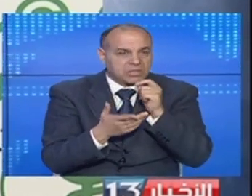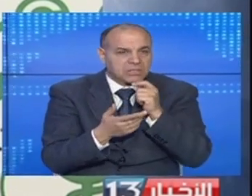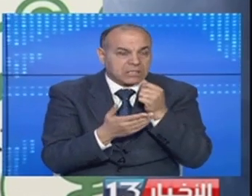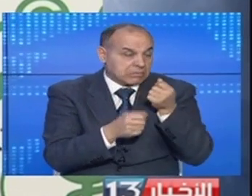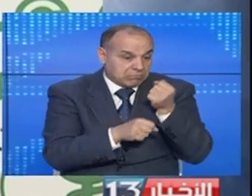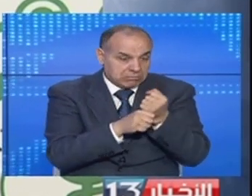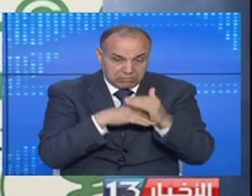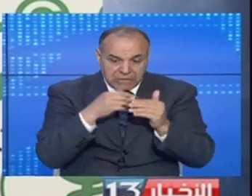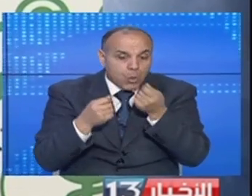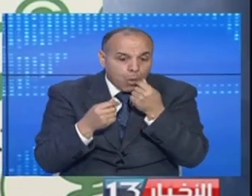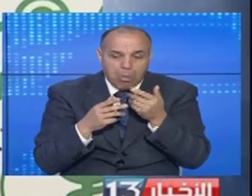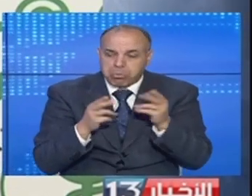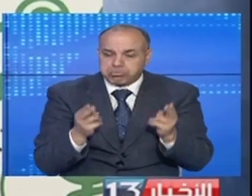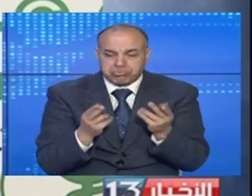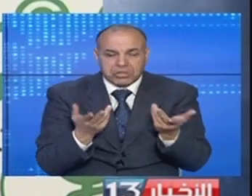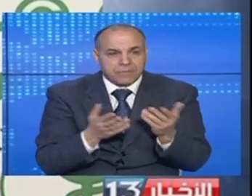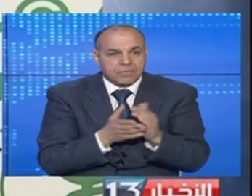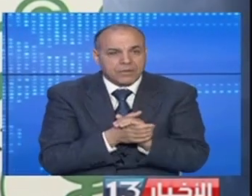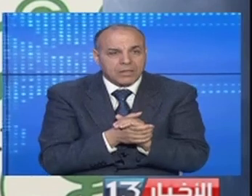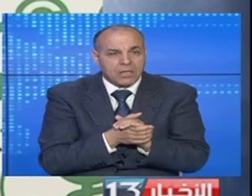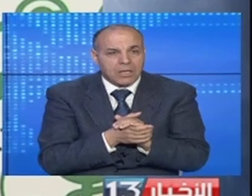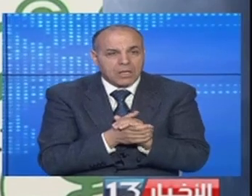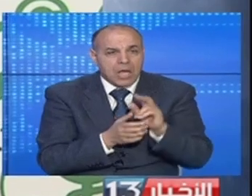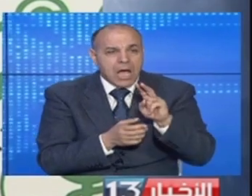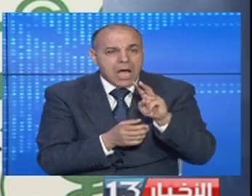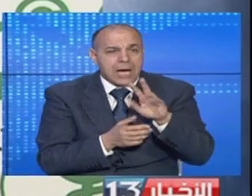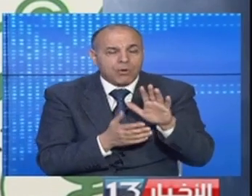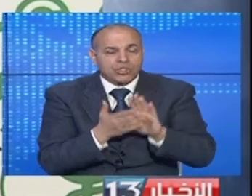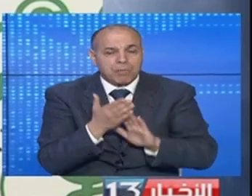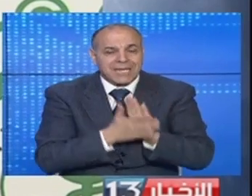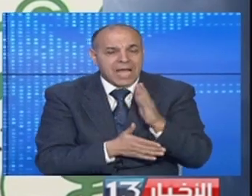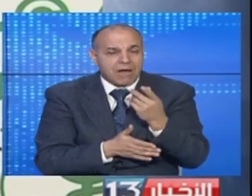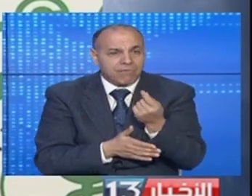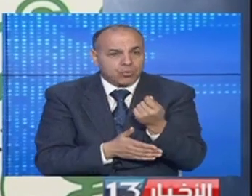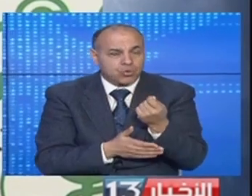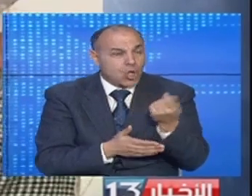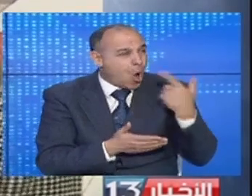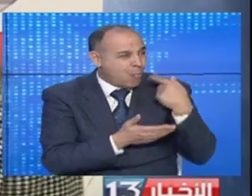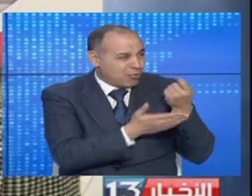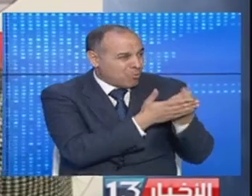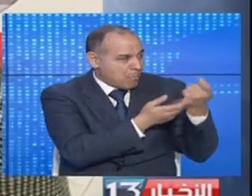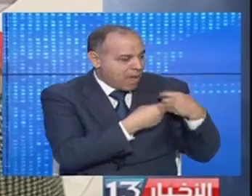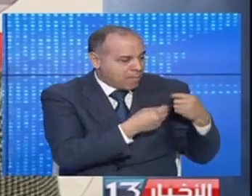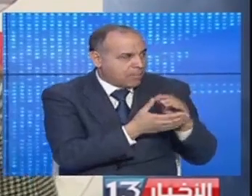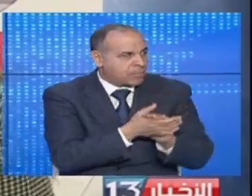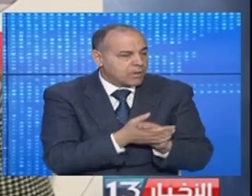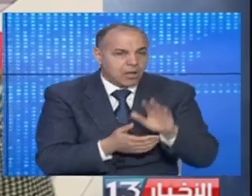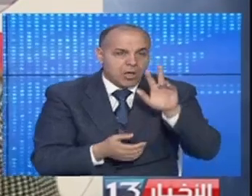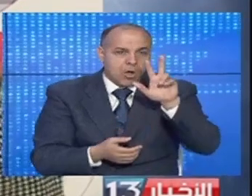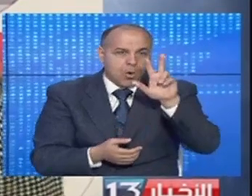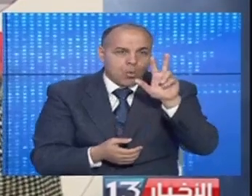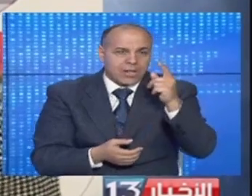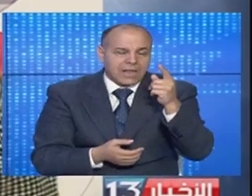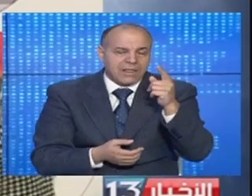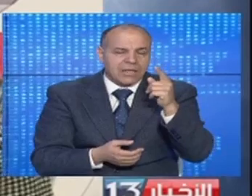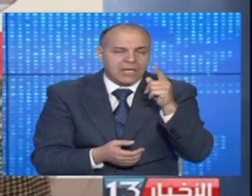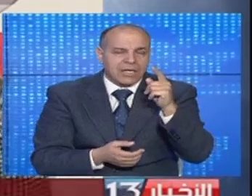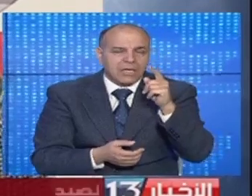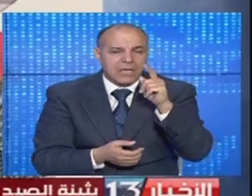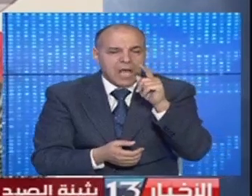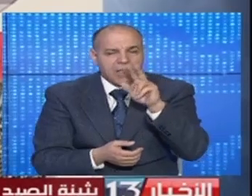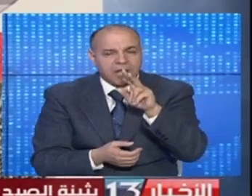اه اربعه وعشرين مليون دينار موجودين في واحد 2017